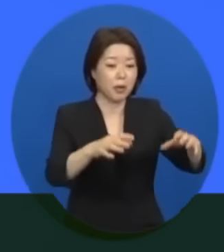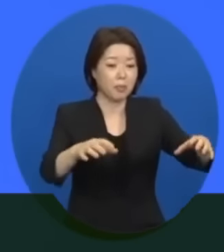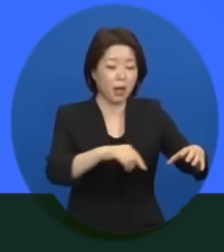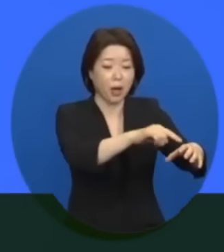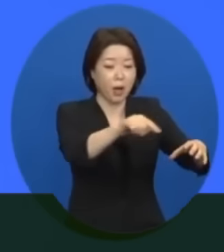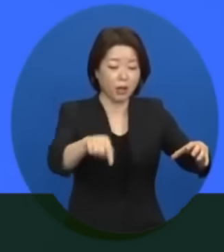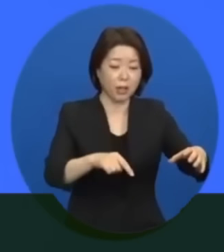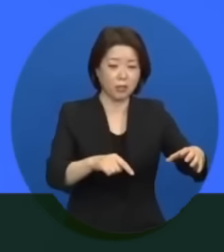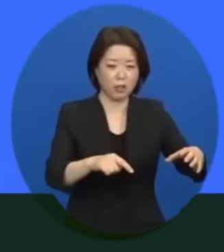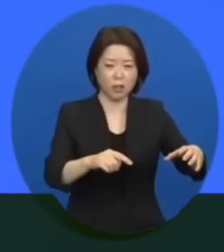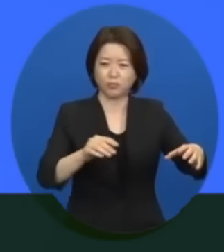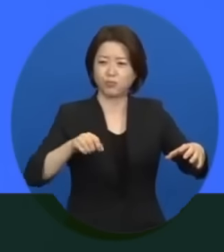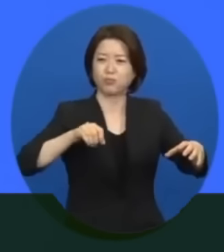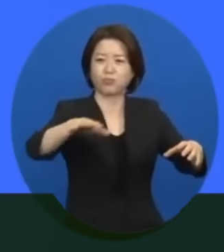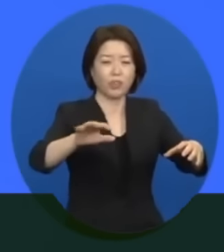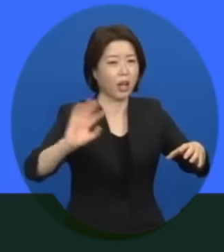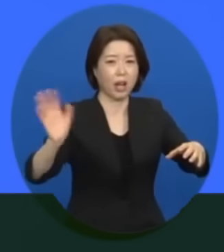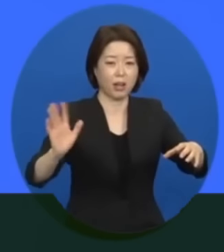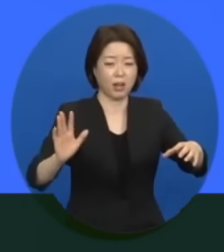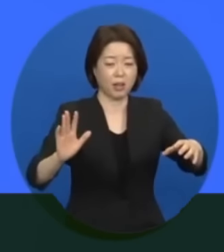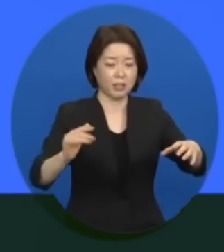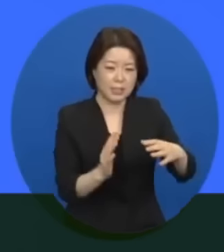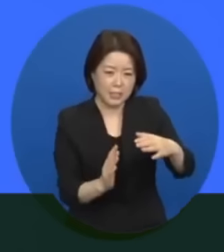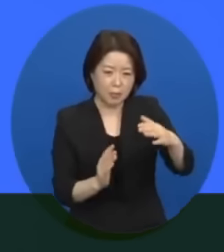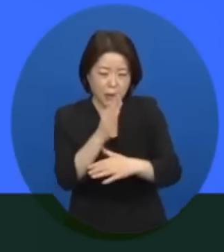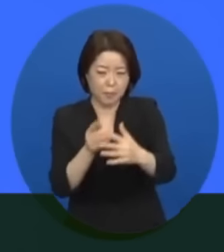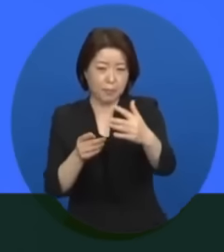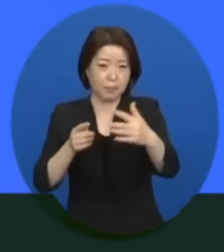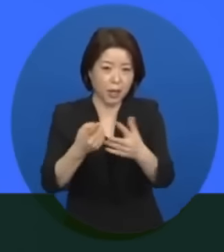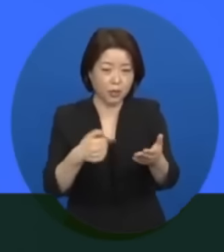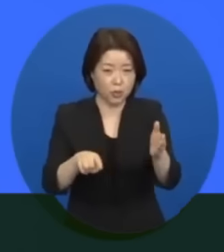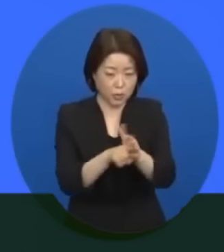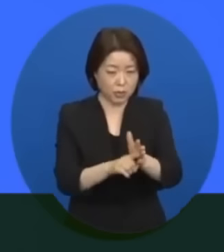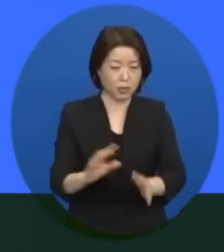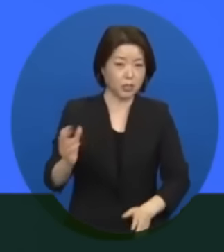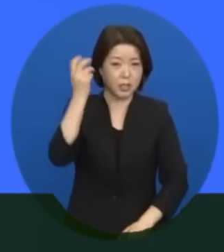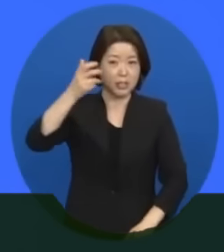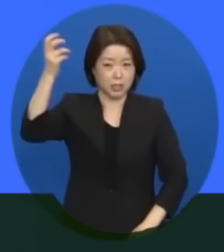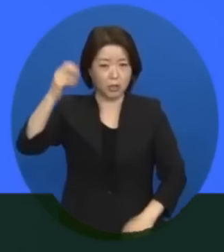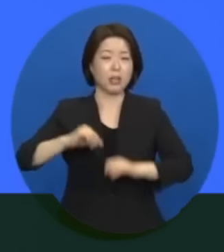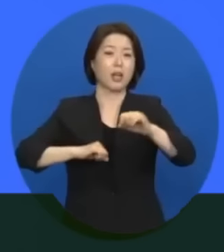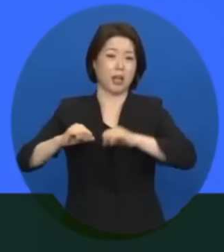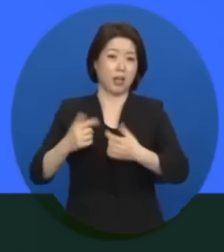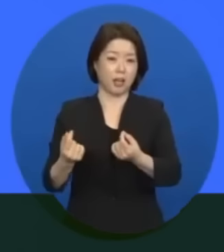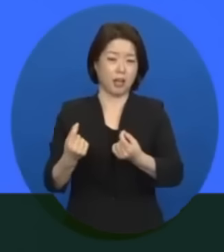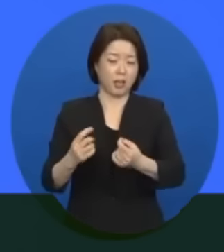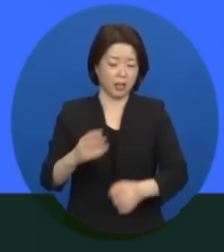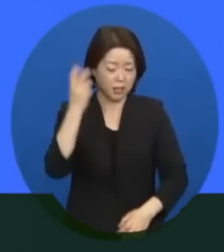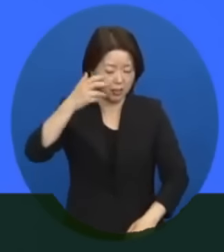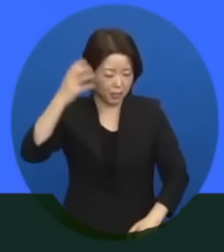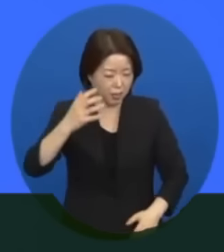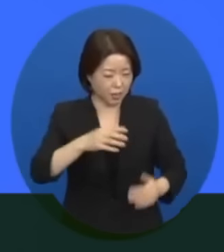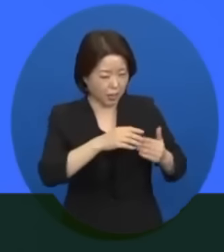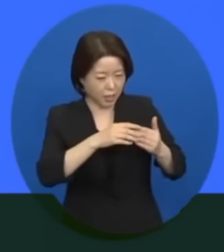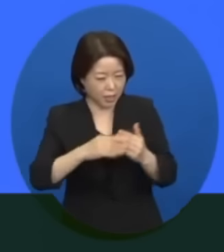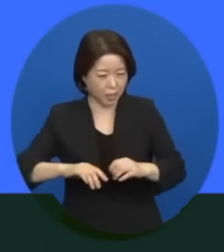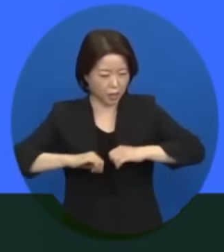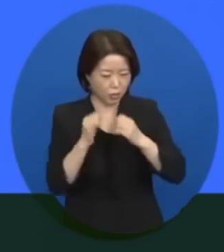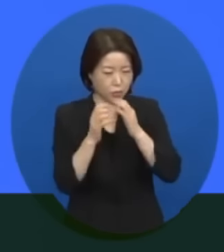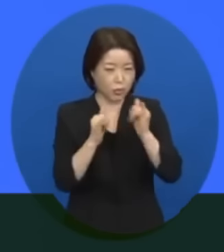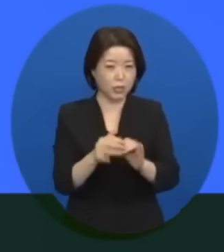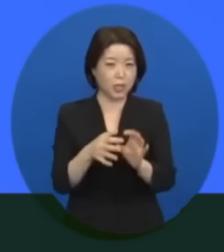있는 것이죠 그런데이 돌파가 일어나게 하는 것은 성령이 하신 일입니다 성령이 이끌려 순종하는 자를 통해서